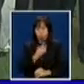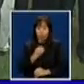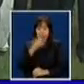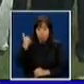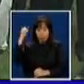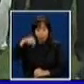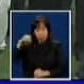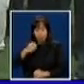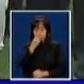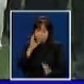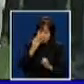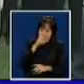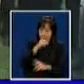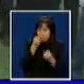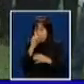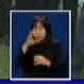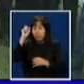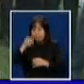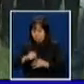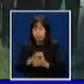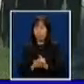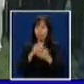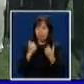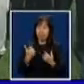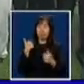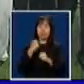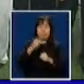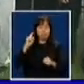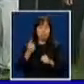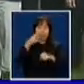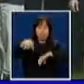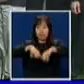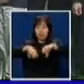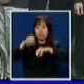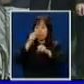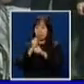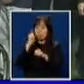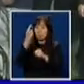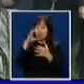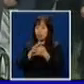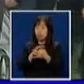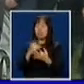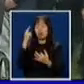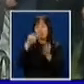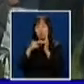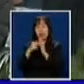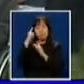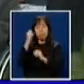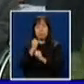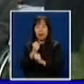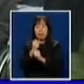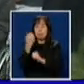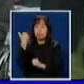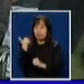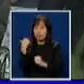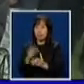ครับ นะฮะพอหลังจากนั้นมาเนี่ยก็ต้องมีการจัดระบบในเรื่องของการทำก็เป็นความพยายามในขณะนั้นว่าค